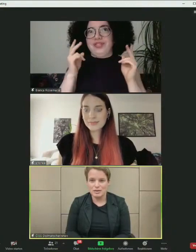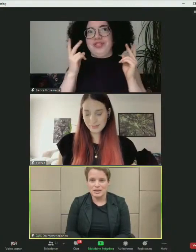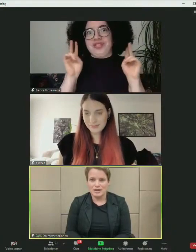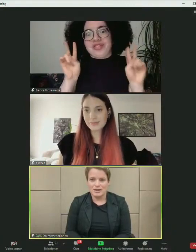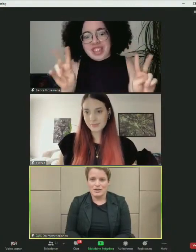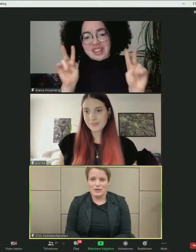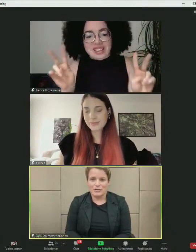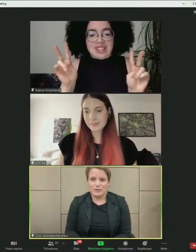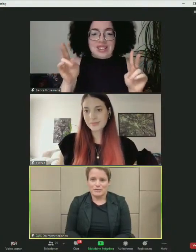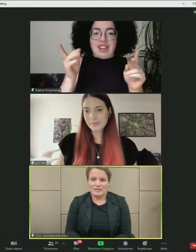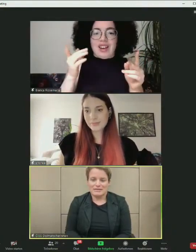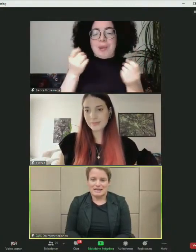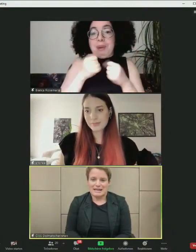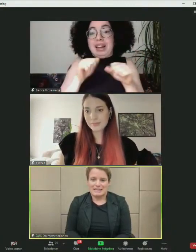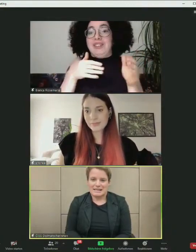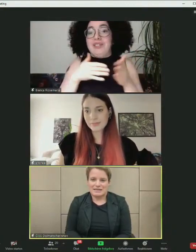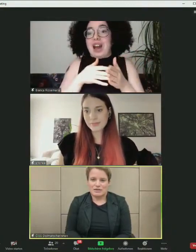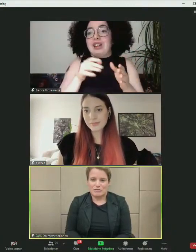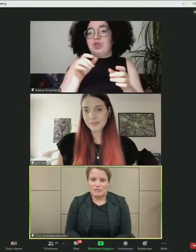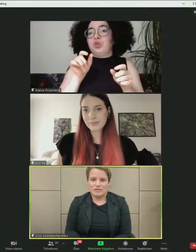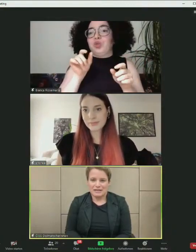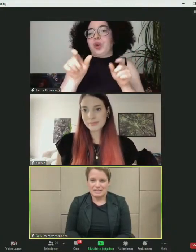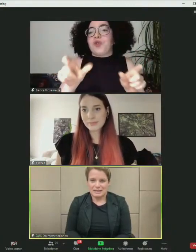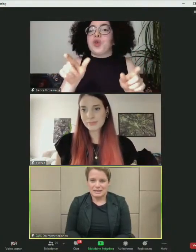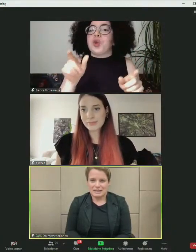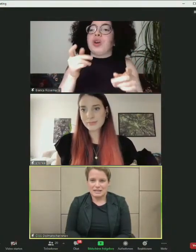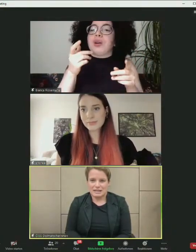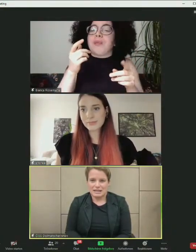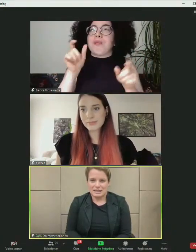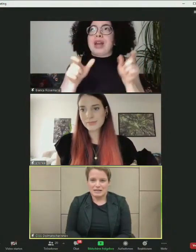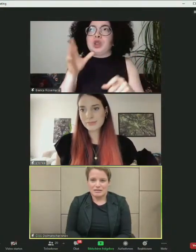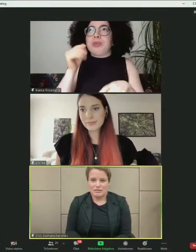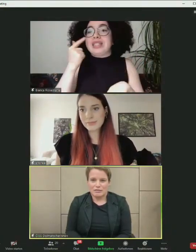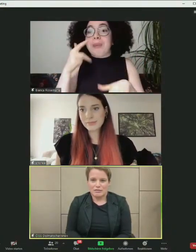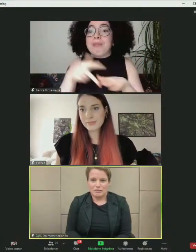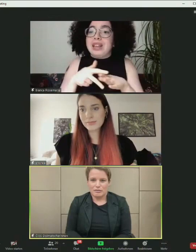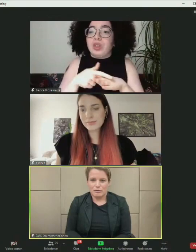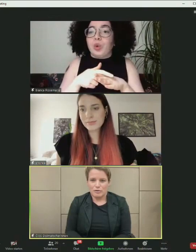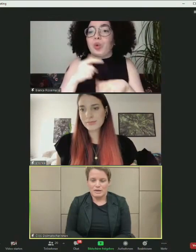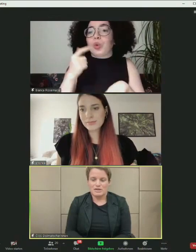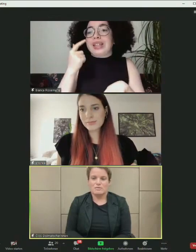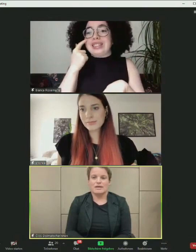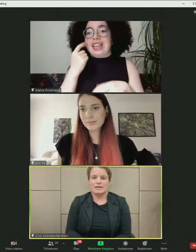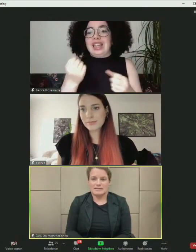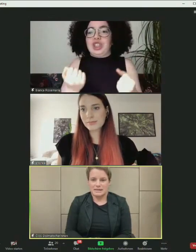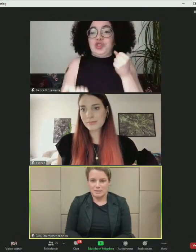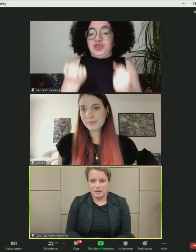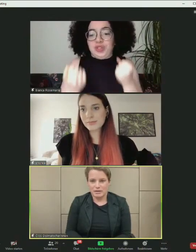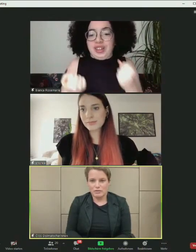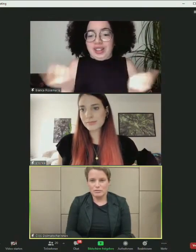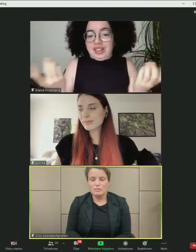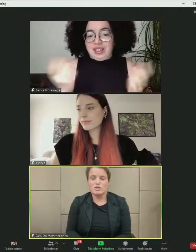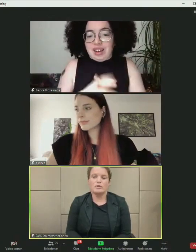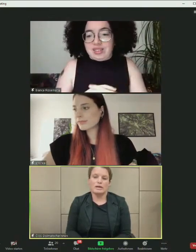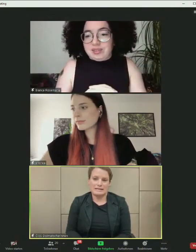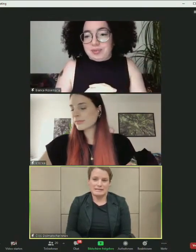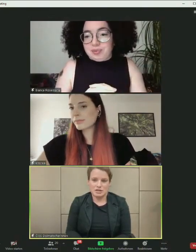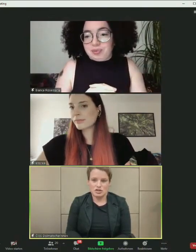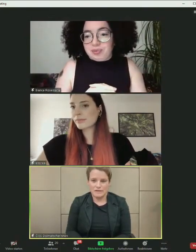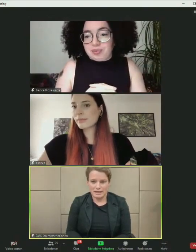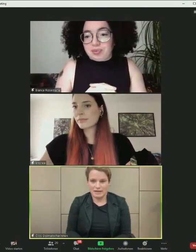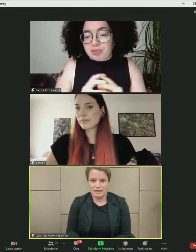Medium. Und da ist es halt auch wichtig für Menschen mit einer Sehbehinderung zum Beispiel